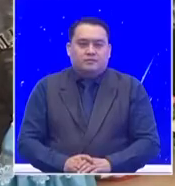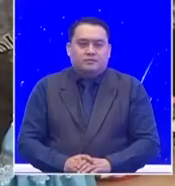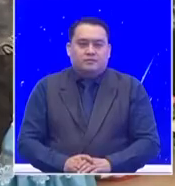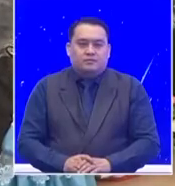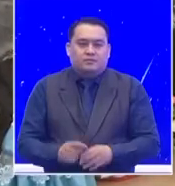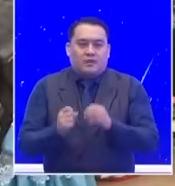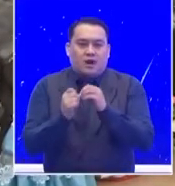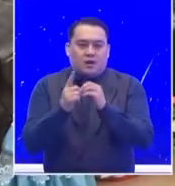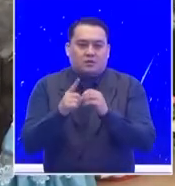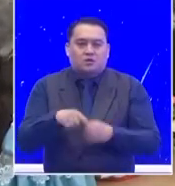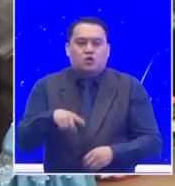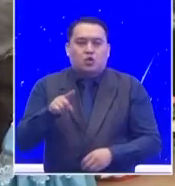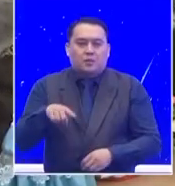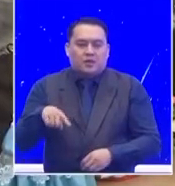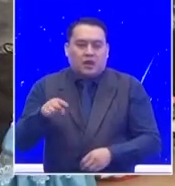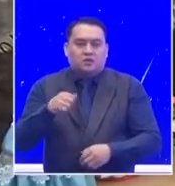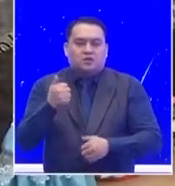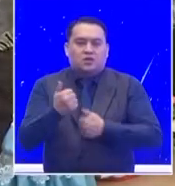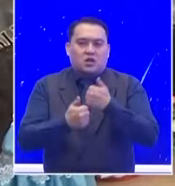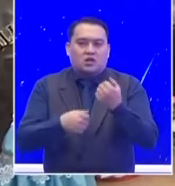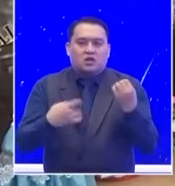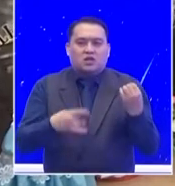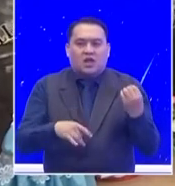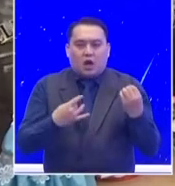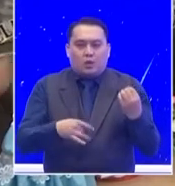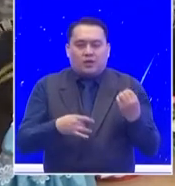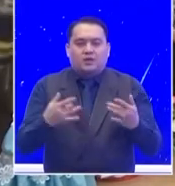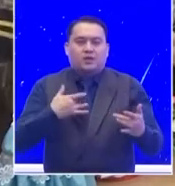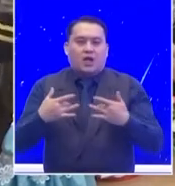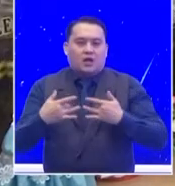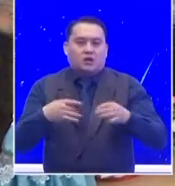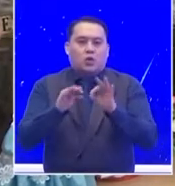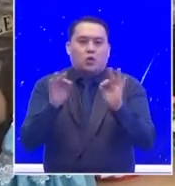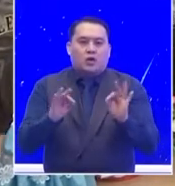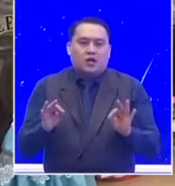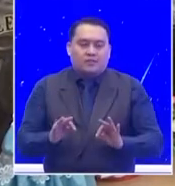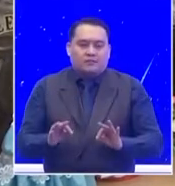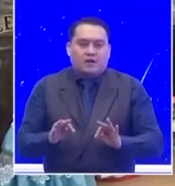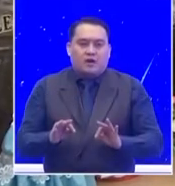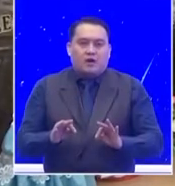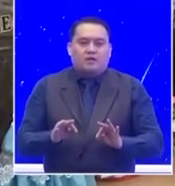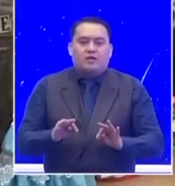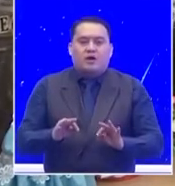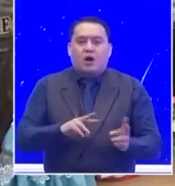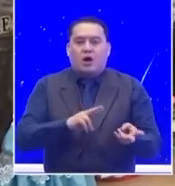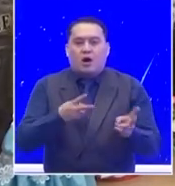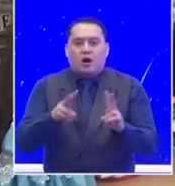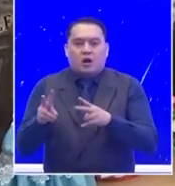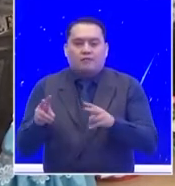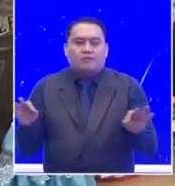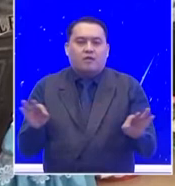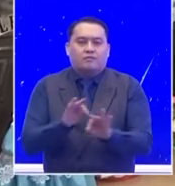Одиннадцать номинаций – это у нас игра на инструменте, театральное искусство, дефиле, хореография,